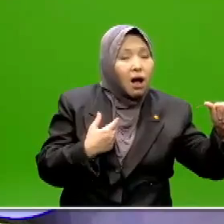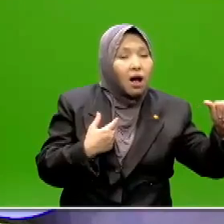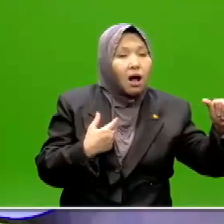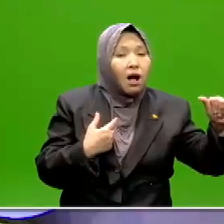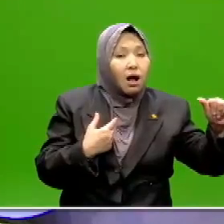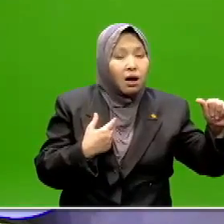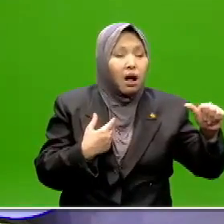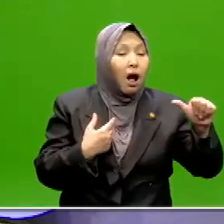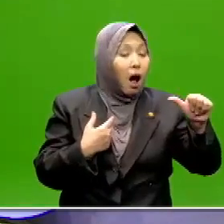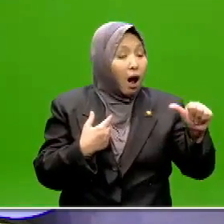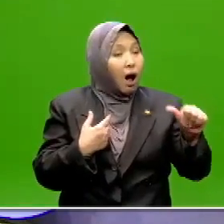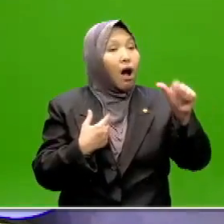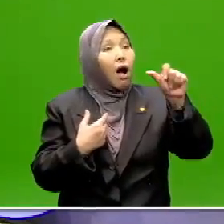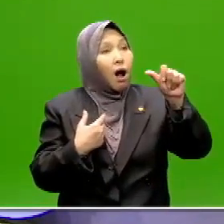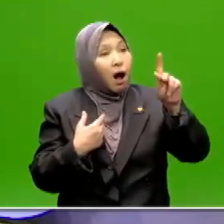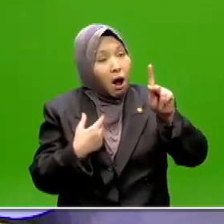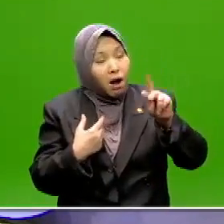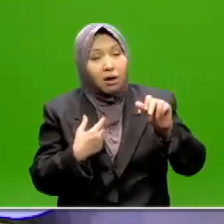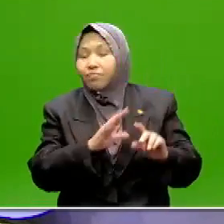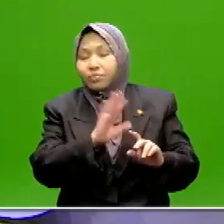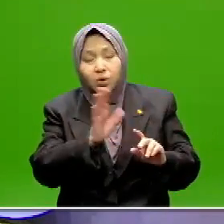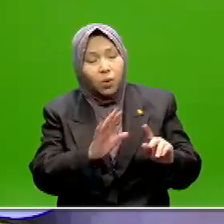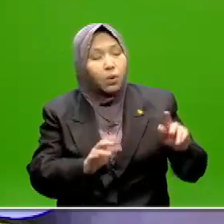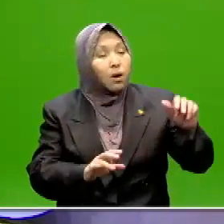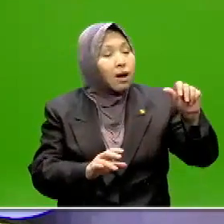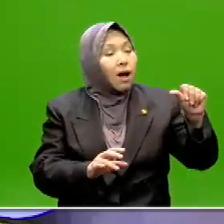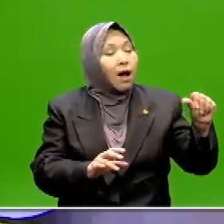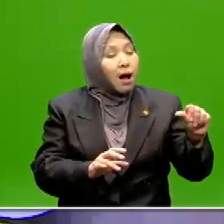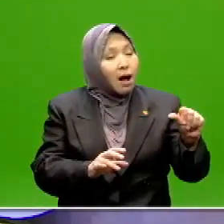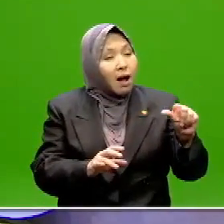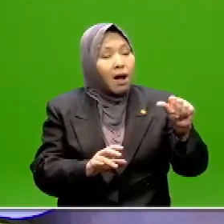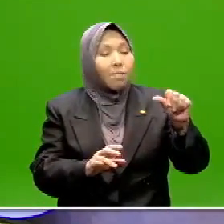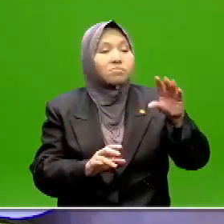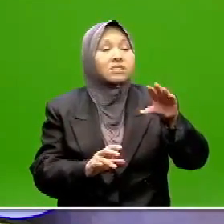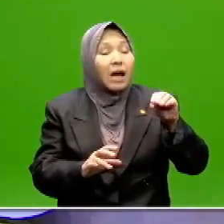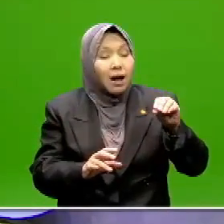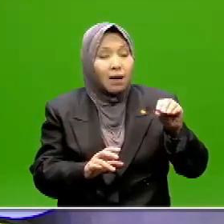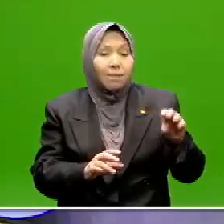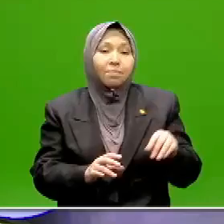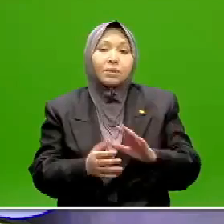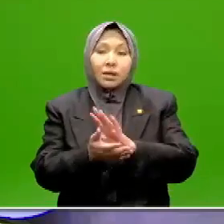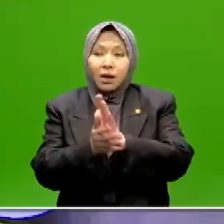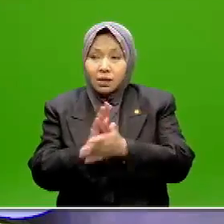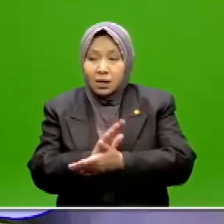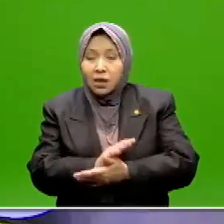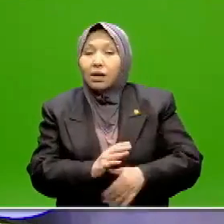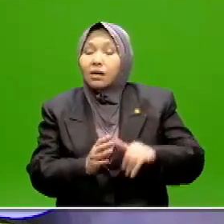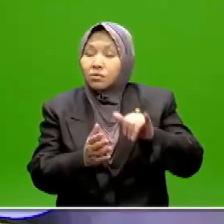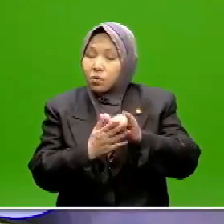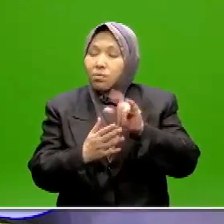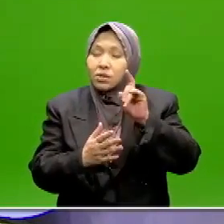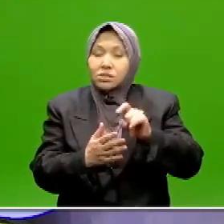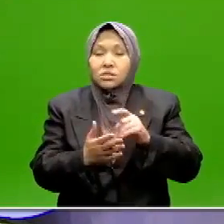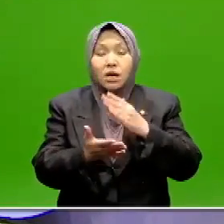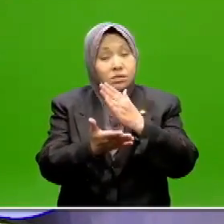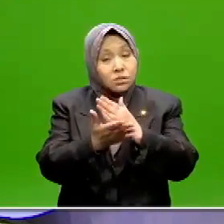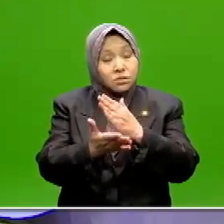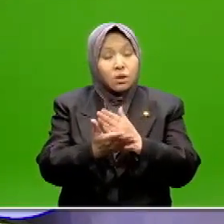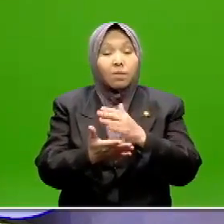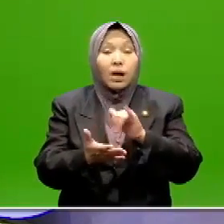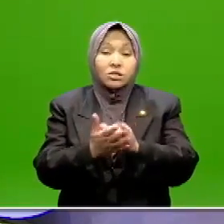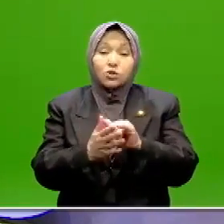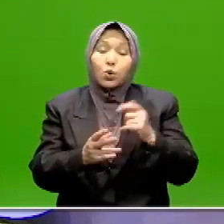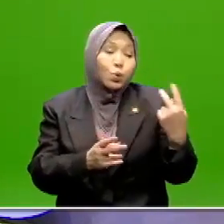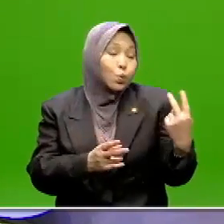Yasha ituin Takkan Ke tempat duduk di desa Hamzah pangkal pangkal hal pun jadi itu dua contoh